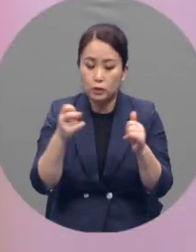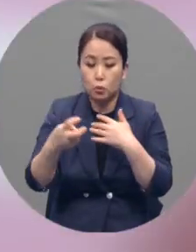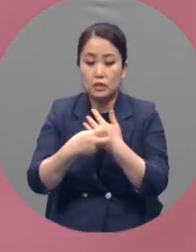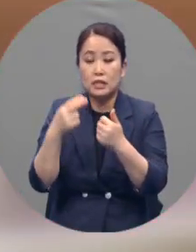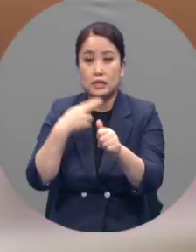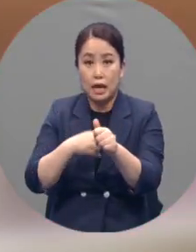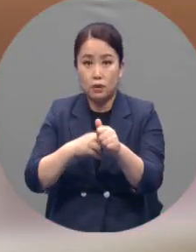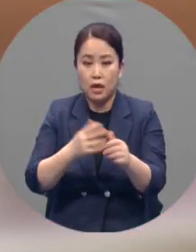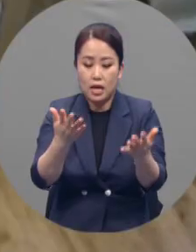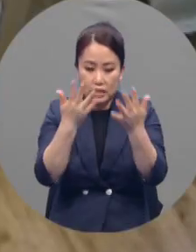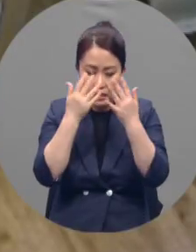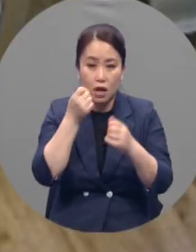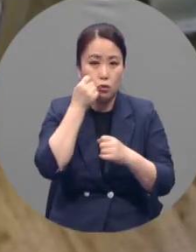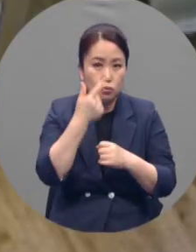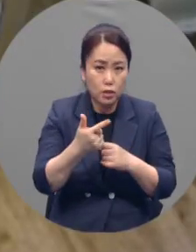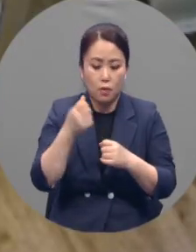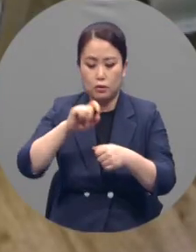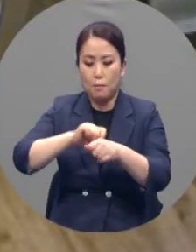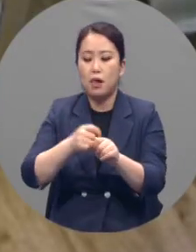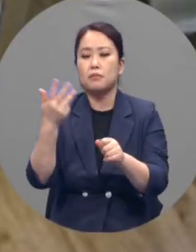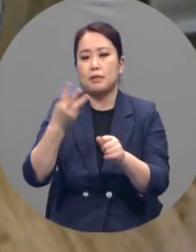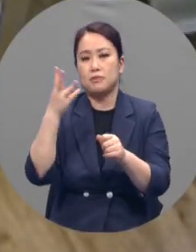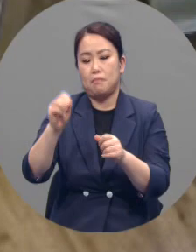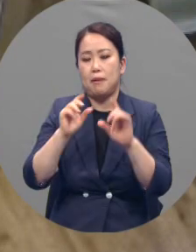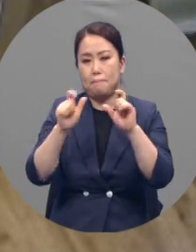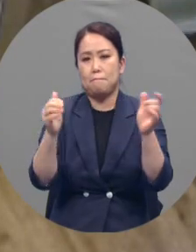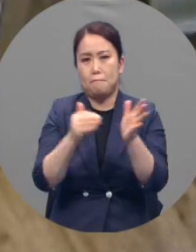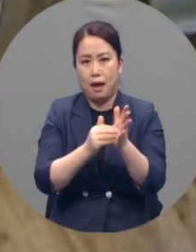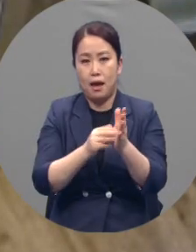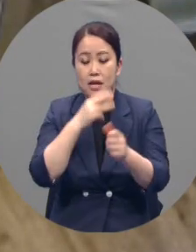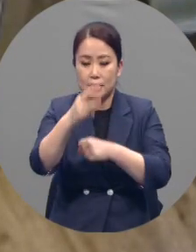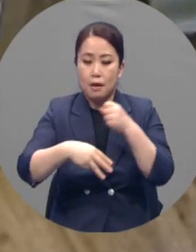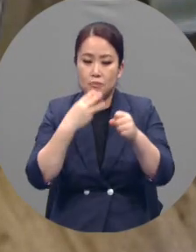원을 구형했습니다. 3년 가까이 진행된 1심